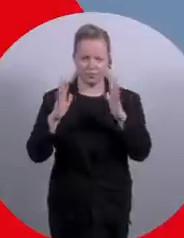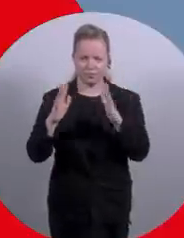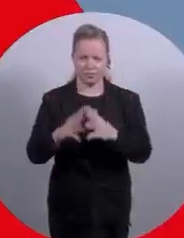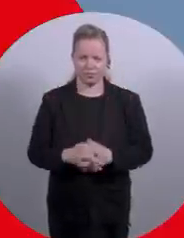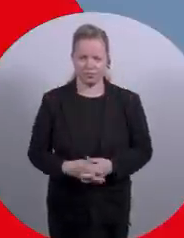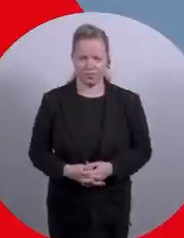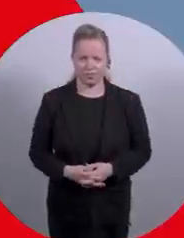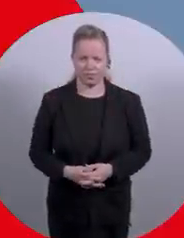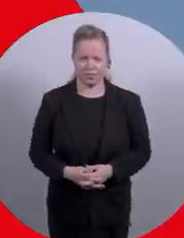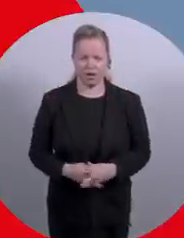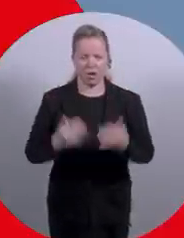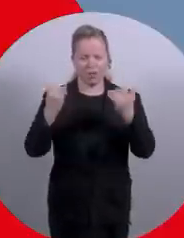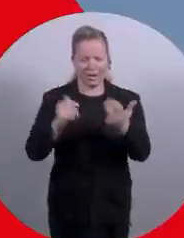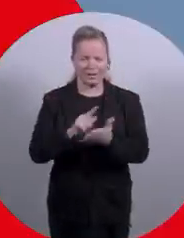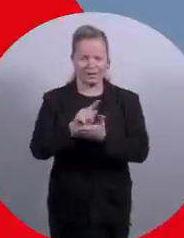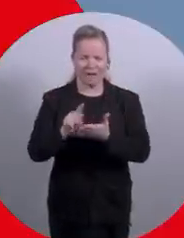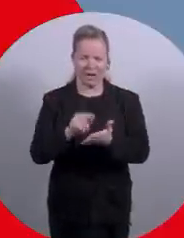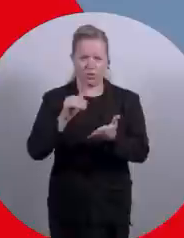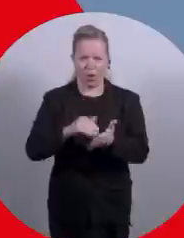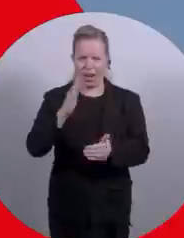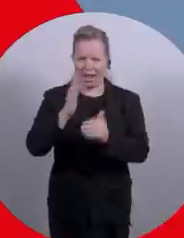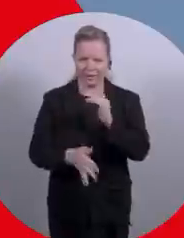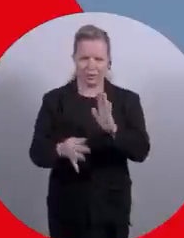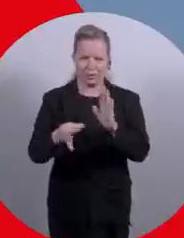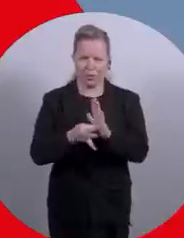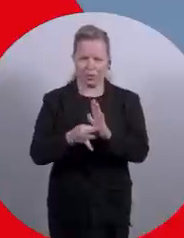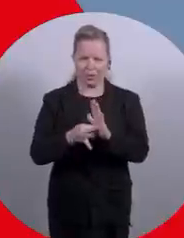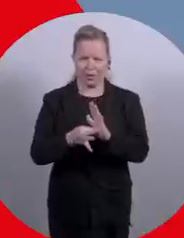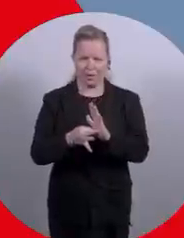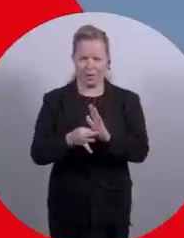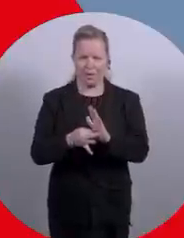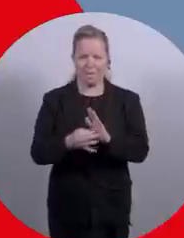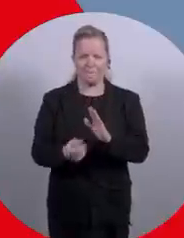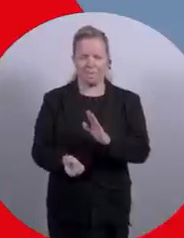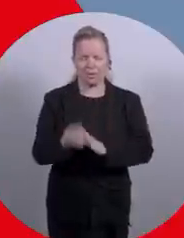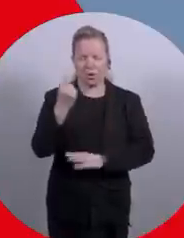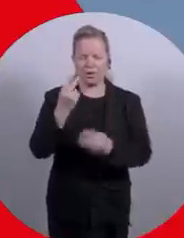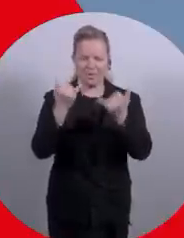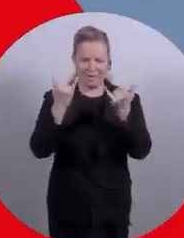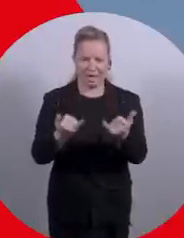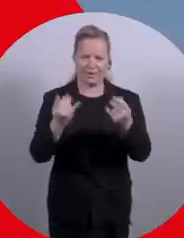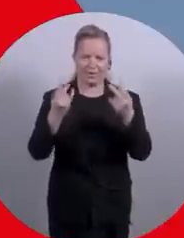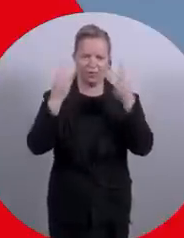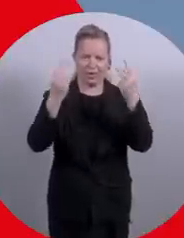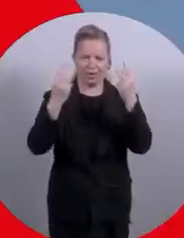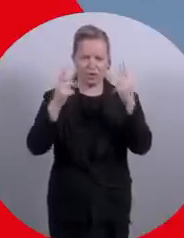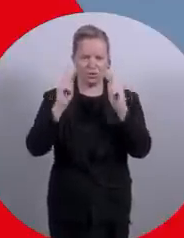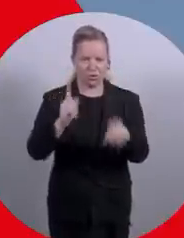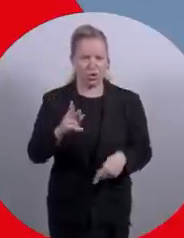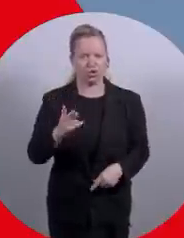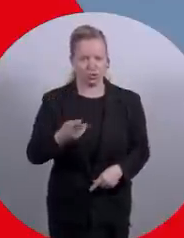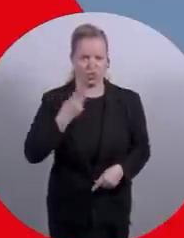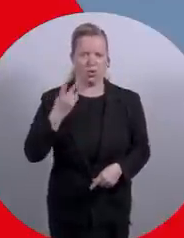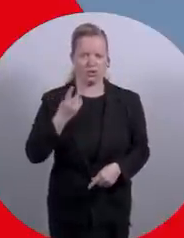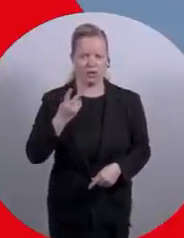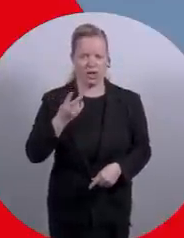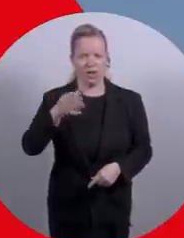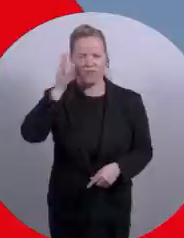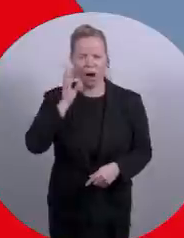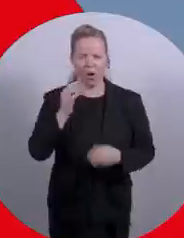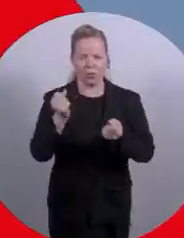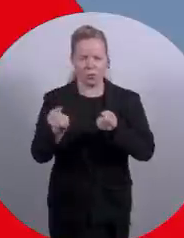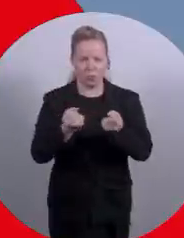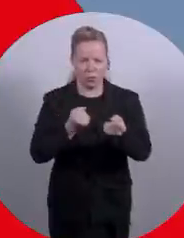und gerade in Zeiten wie diesen ein letzter Punkt gerade in Zeiten wie diesen ist es wichtig auch stolz zu sein auf die frauenpolitischen